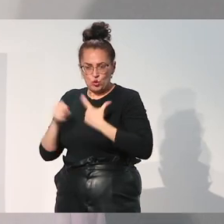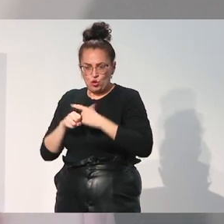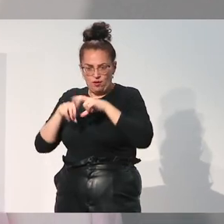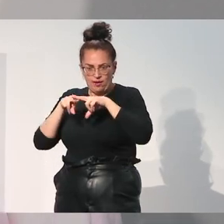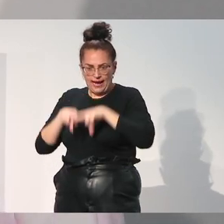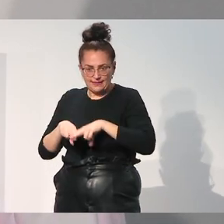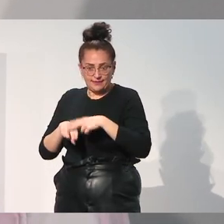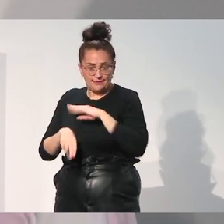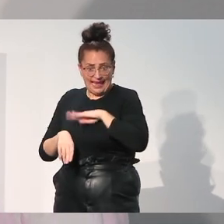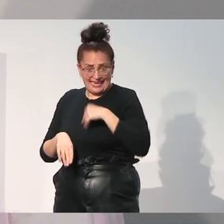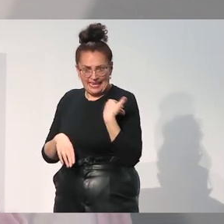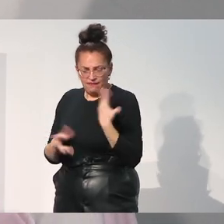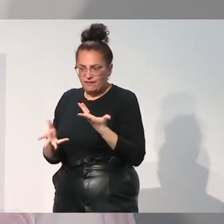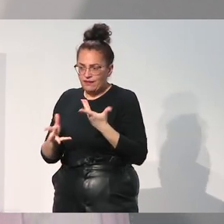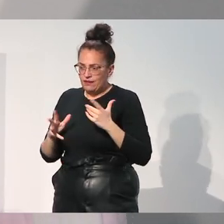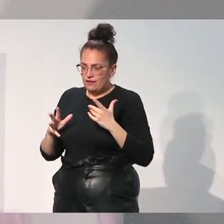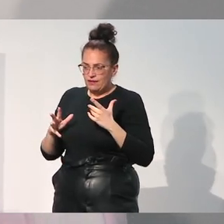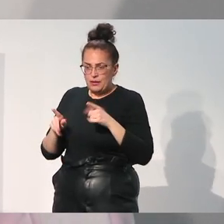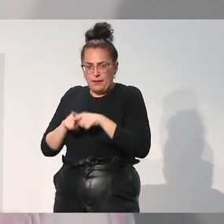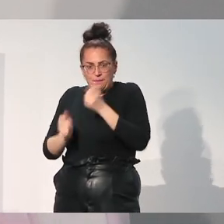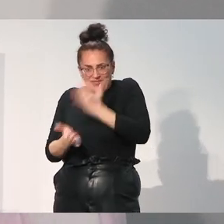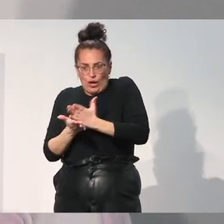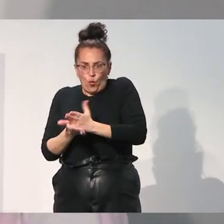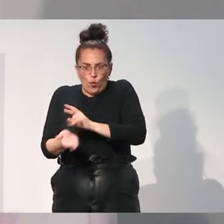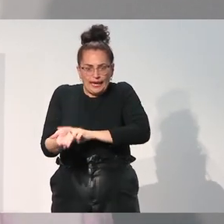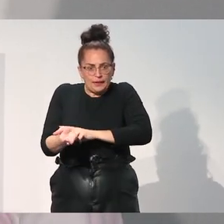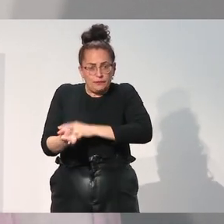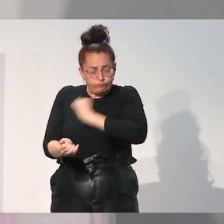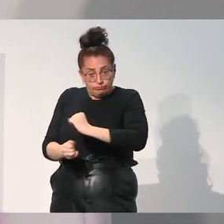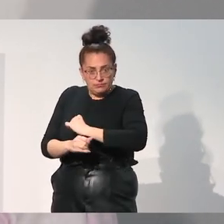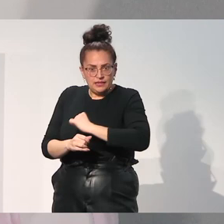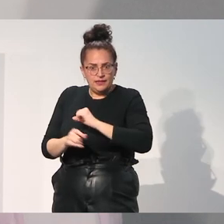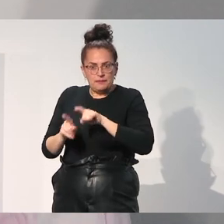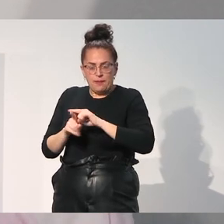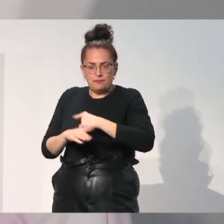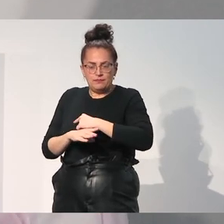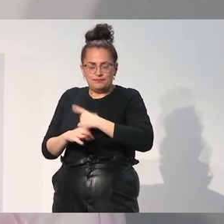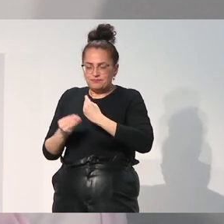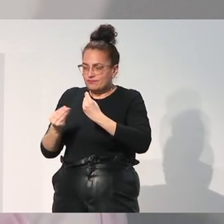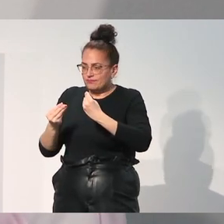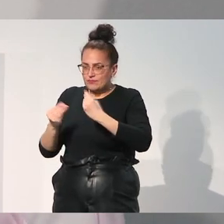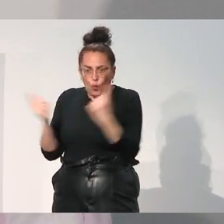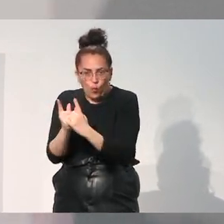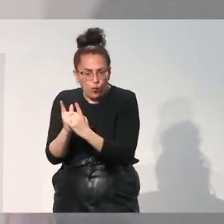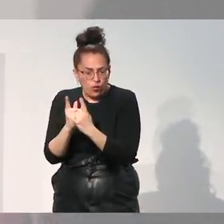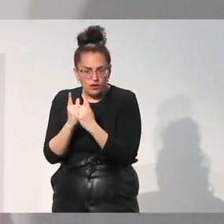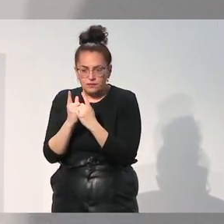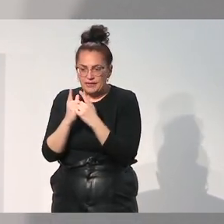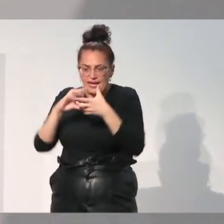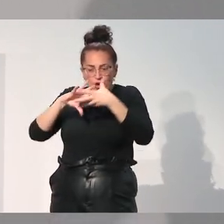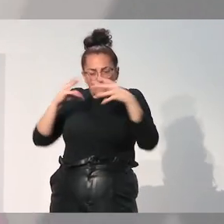accélération aussi avec des éléments beaucoup plus courts. Comment est-ce que vous avez travaillé la